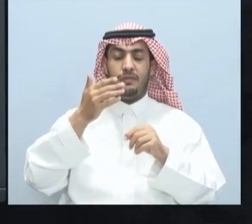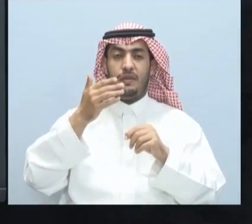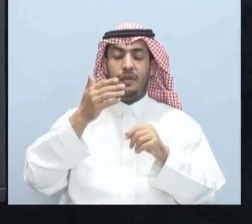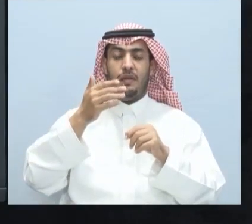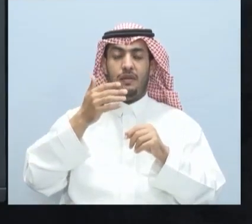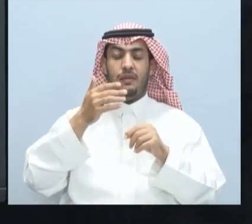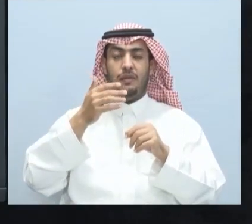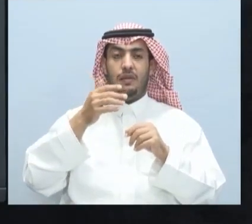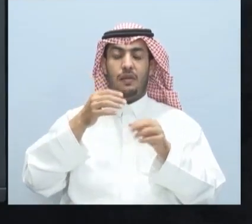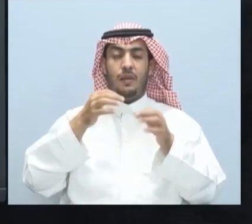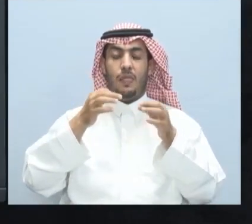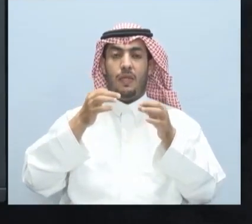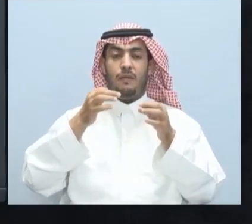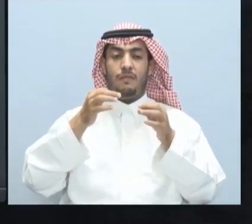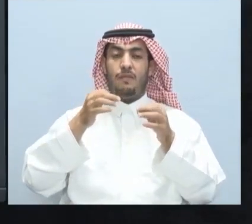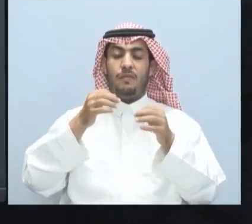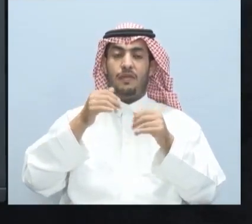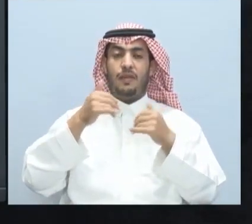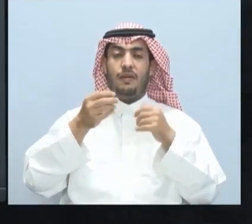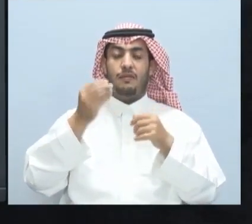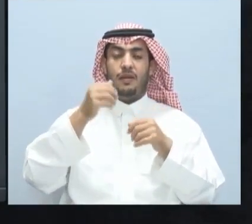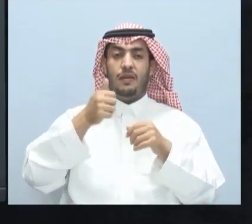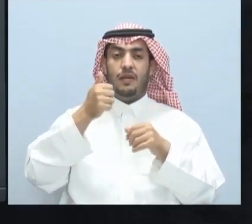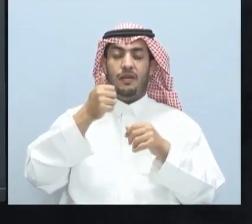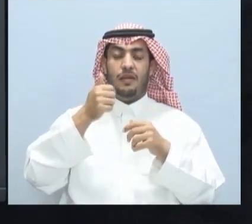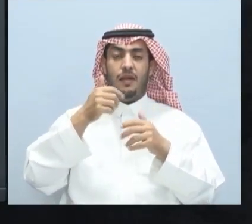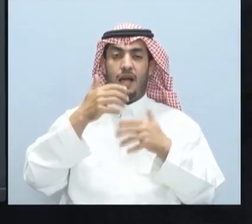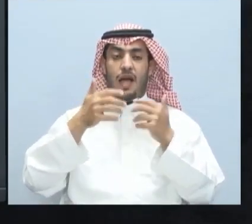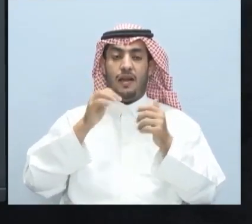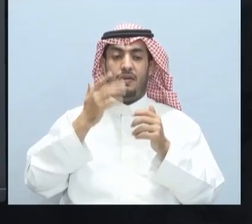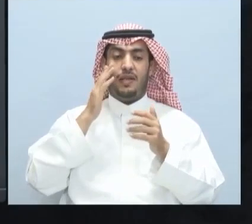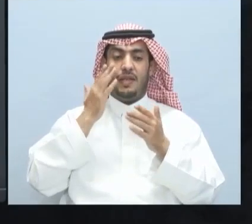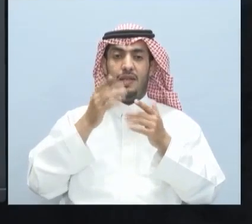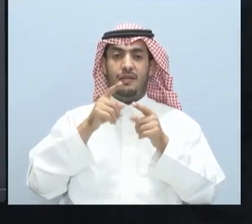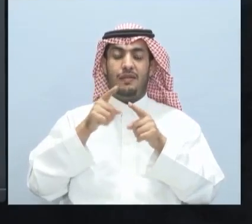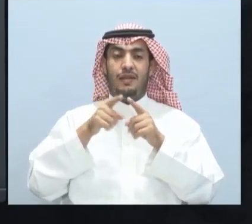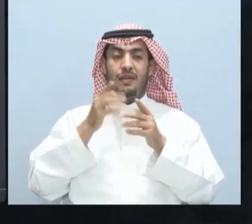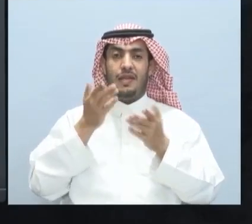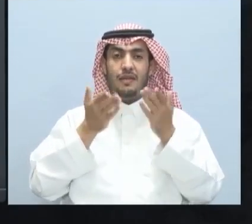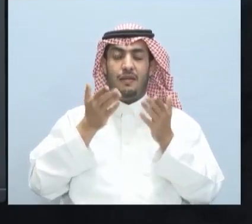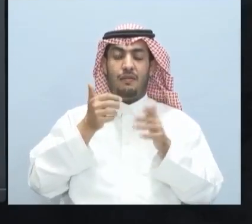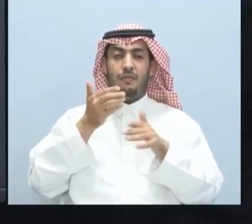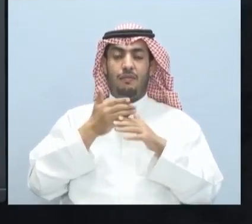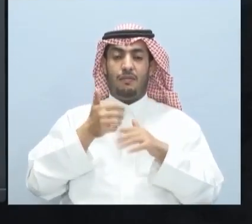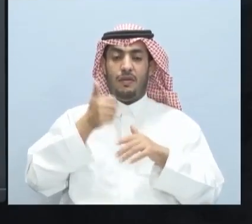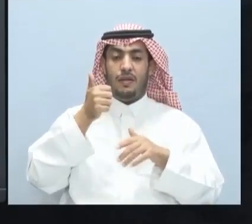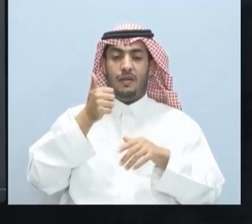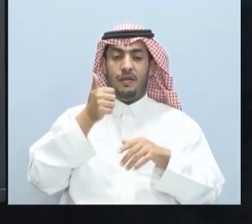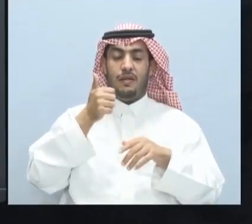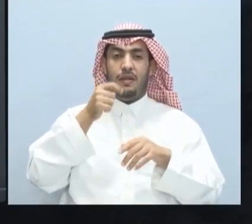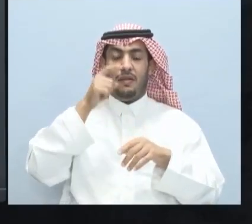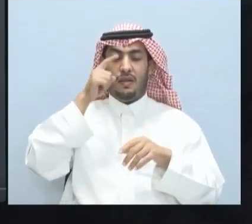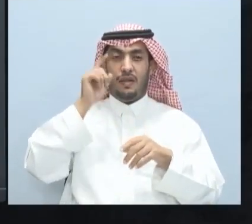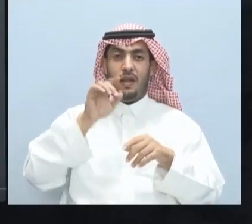القلم الرصاص الاخر الحر الحركه وقم بتحريكها انت يمنه ويسرى الى ان تصل الى ماذا الى ان